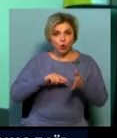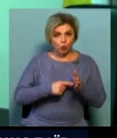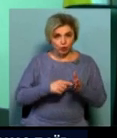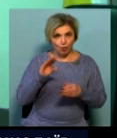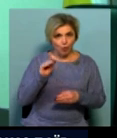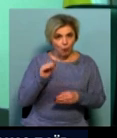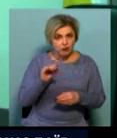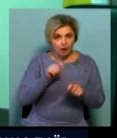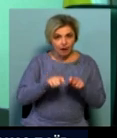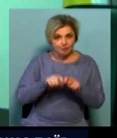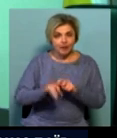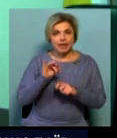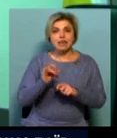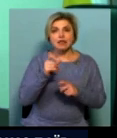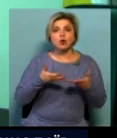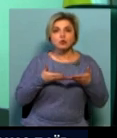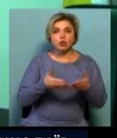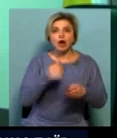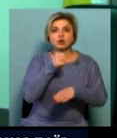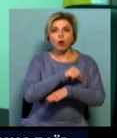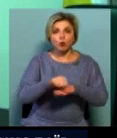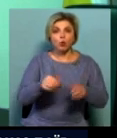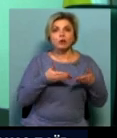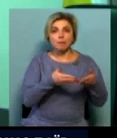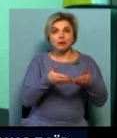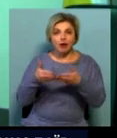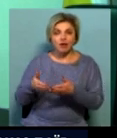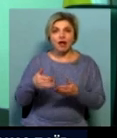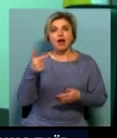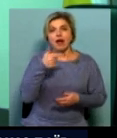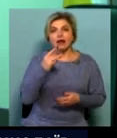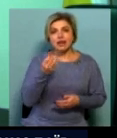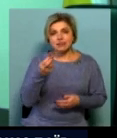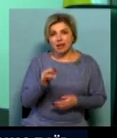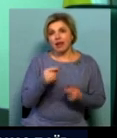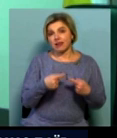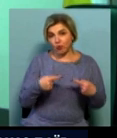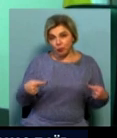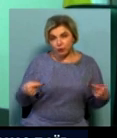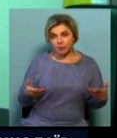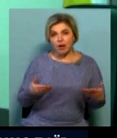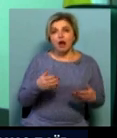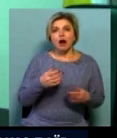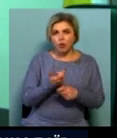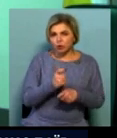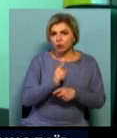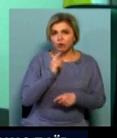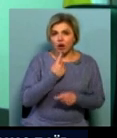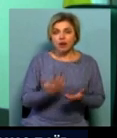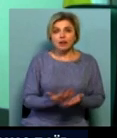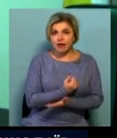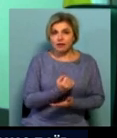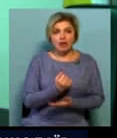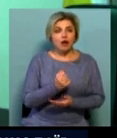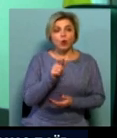судах закордонних плавань, яких так Греція і тому подібне, доволі важко знайти, не те,